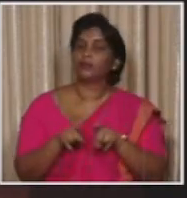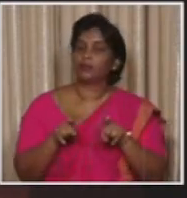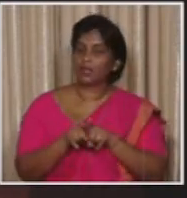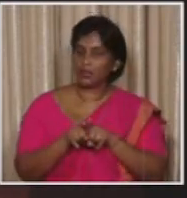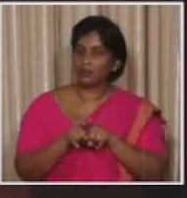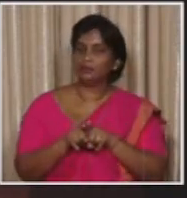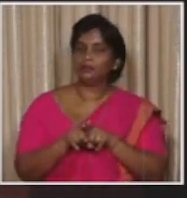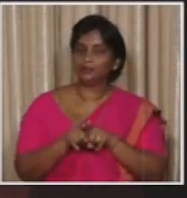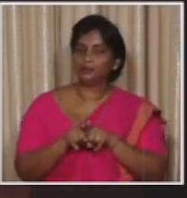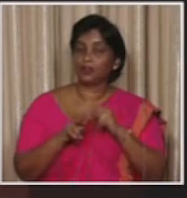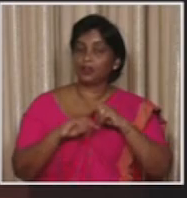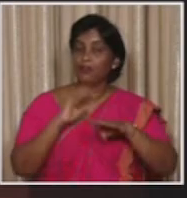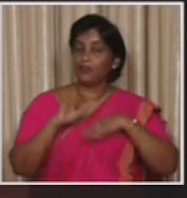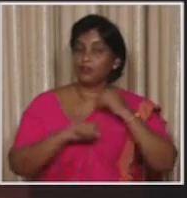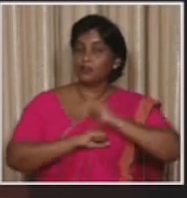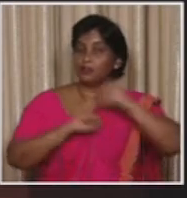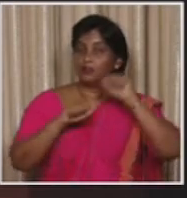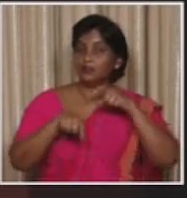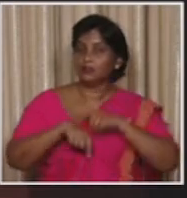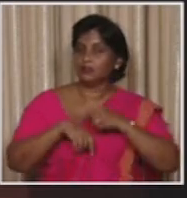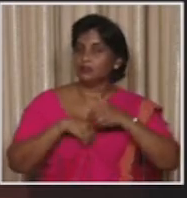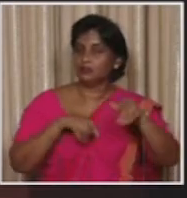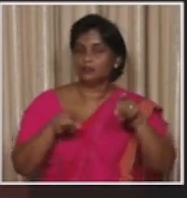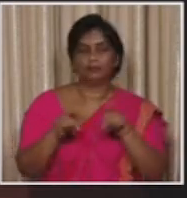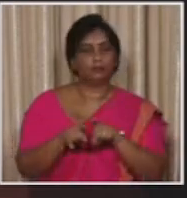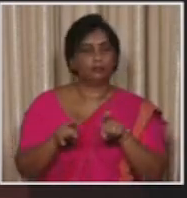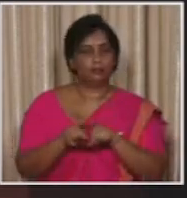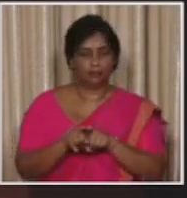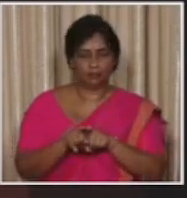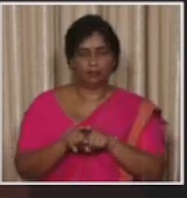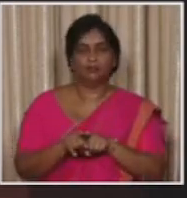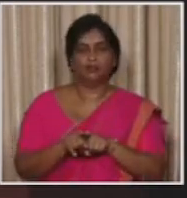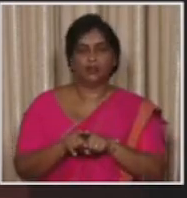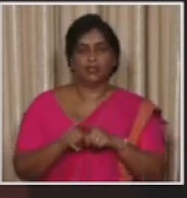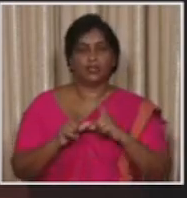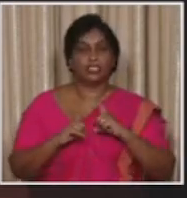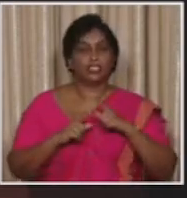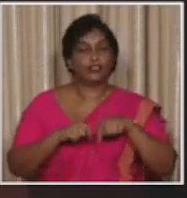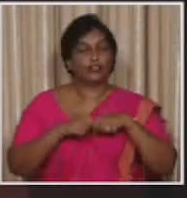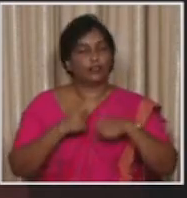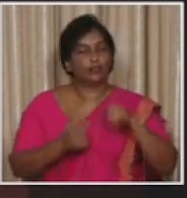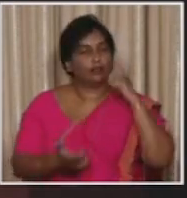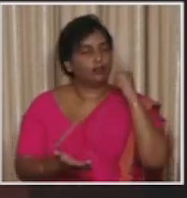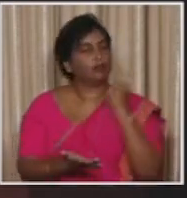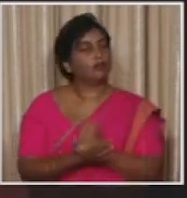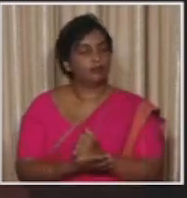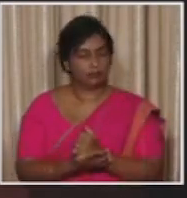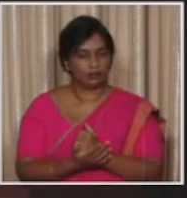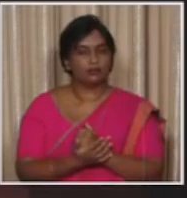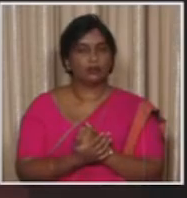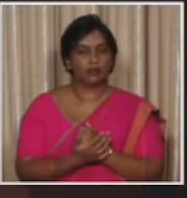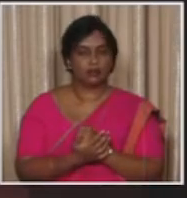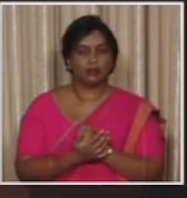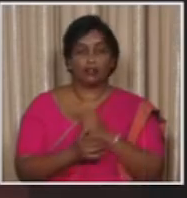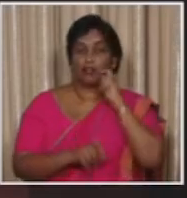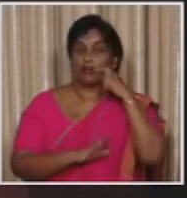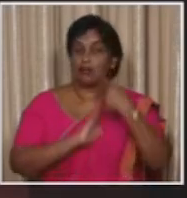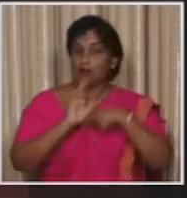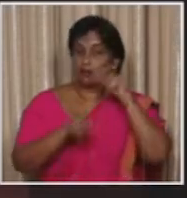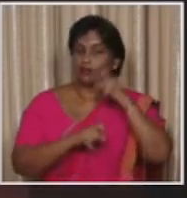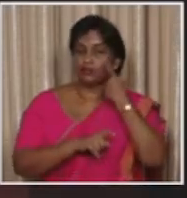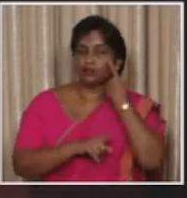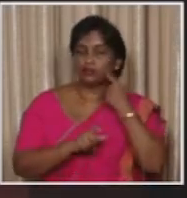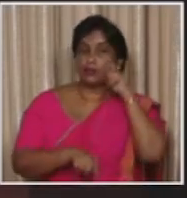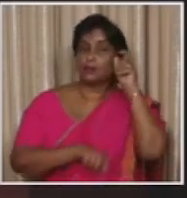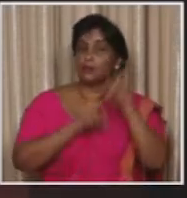අර ප්‍රංශ විප්ලව කාලවක වහනුව වගේ ජීවන බර දරාගන්න බැරුව ඉන්න මේ රටේ අසරණ